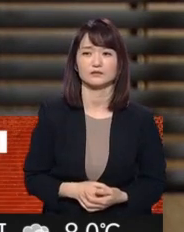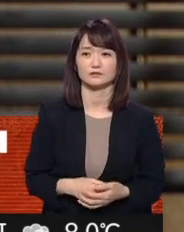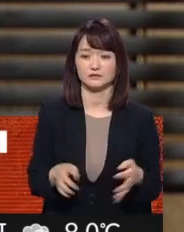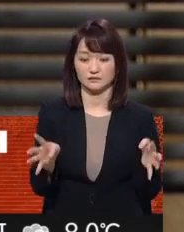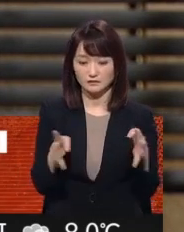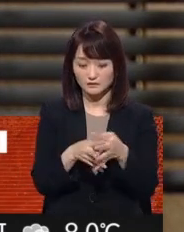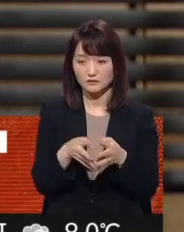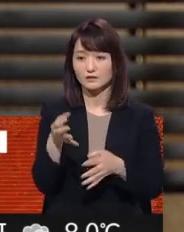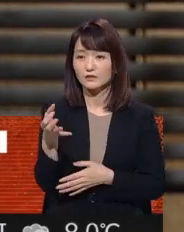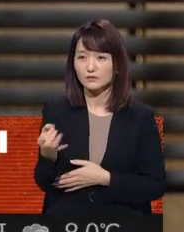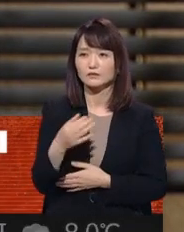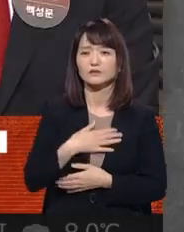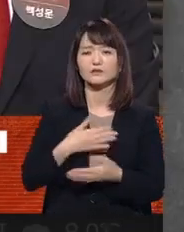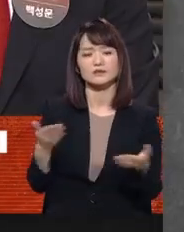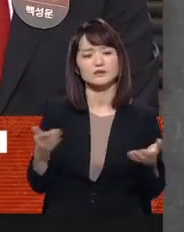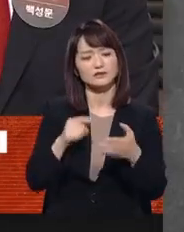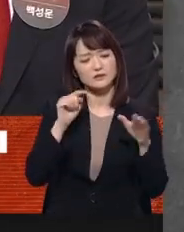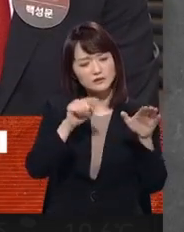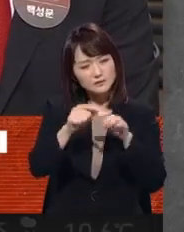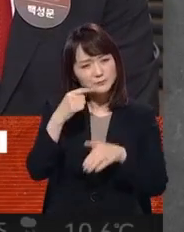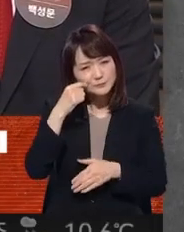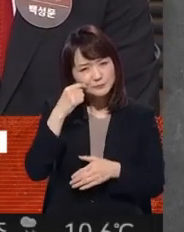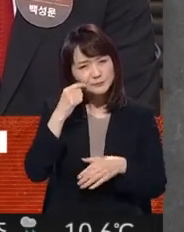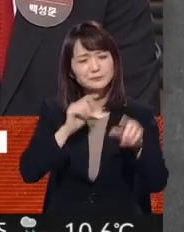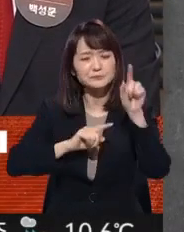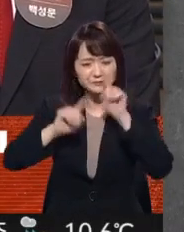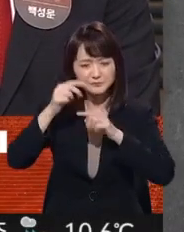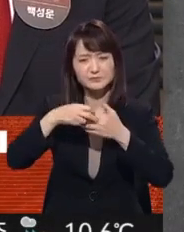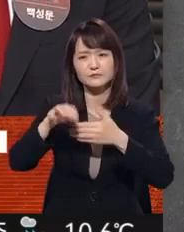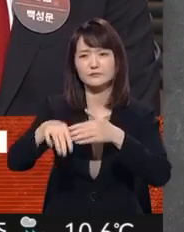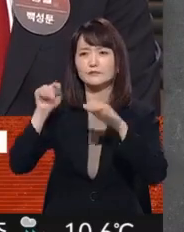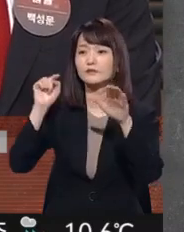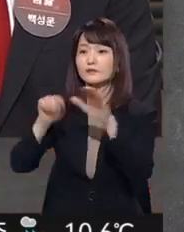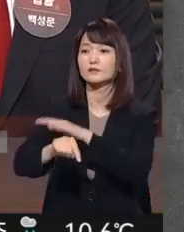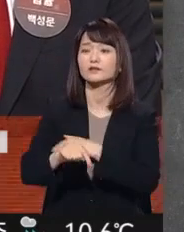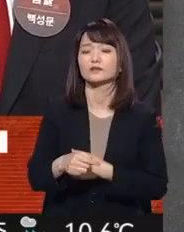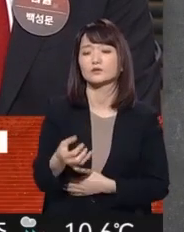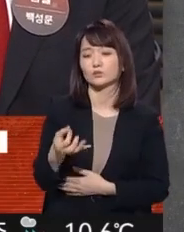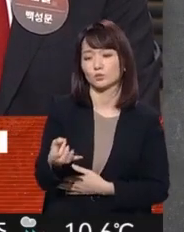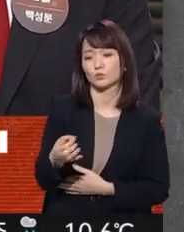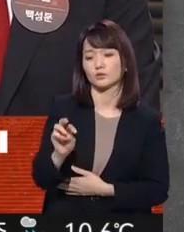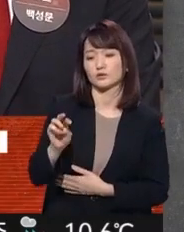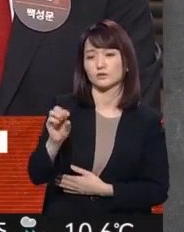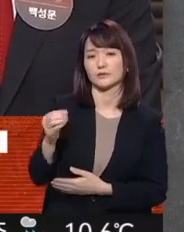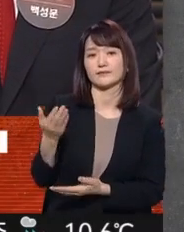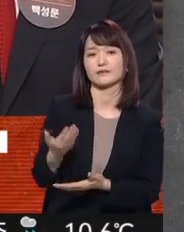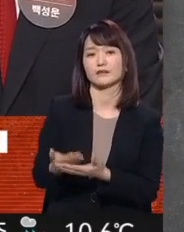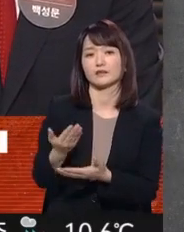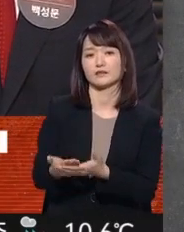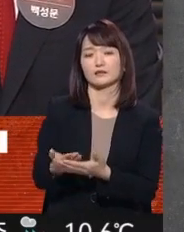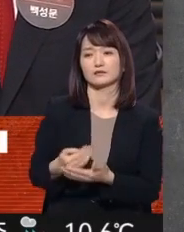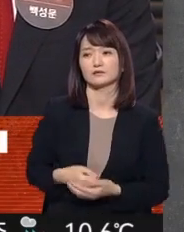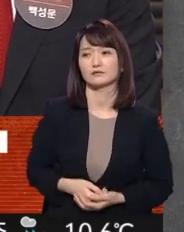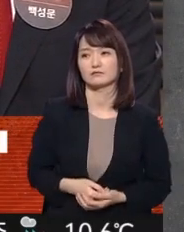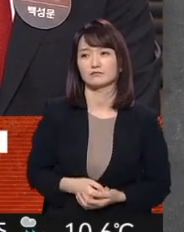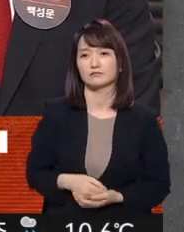합의금으로 출근도 못할 것 같고 지금 다쳤으니까 병원 가야 되니까 30만원만 달라고 처음에 요청을 하더랍니다